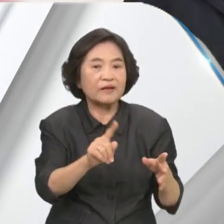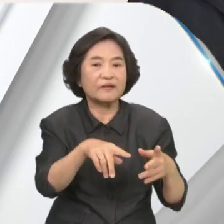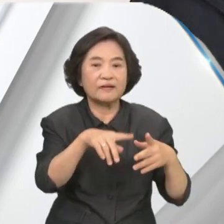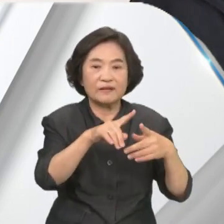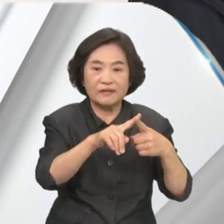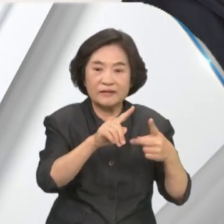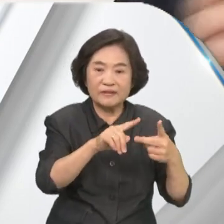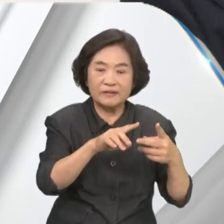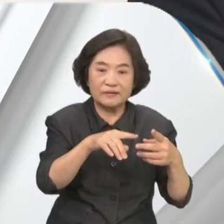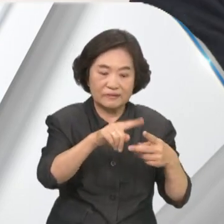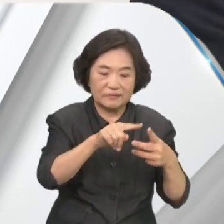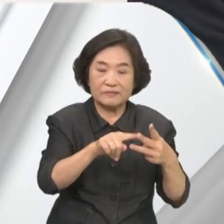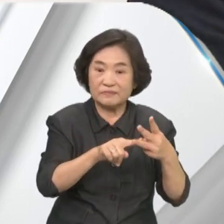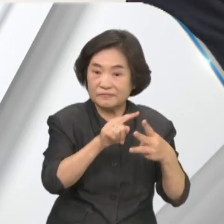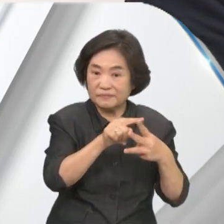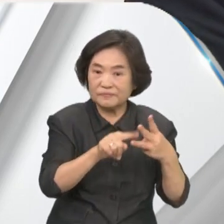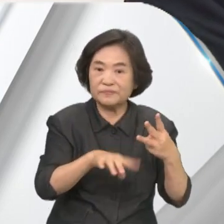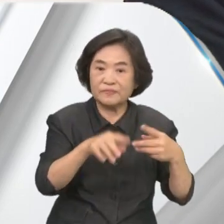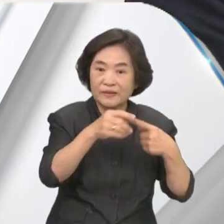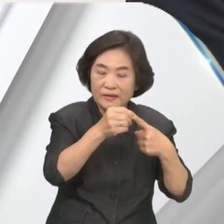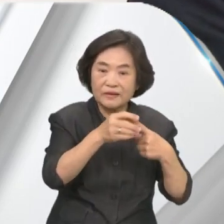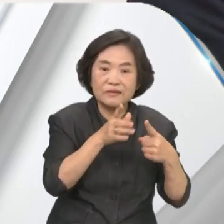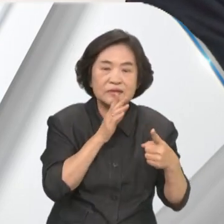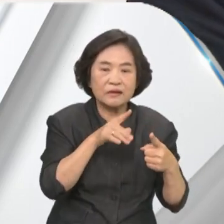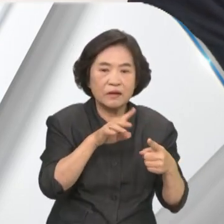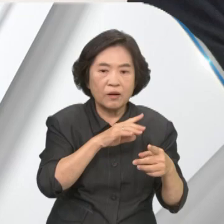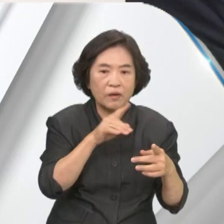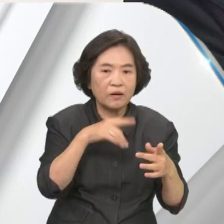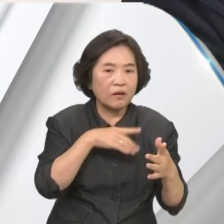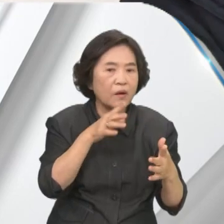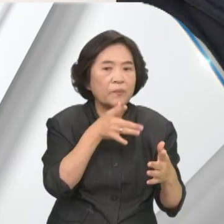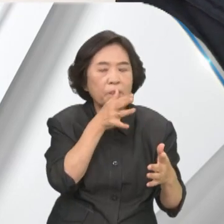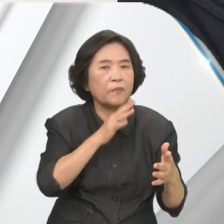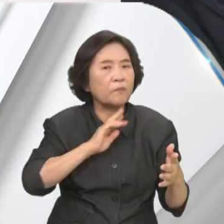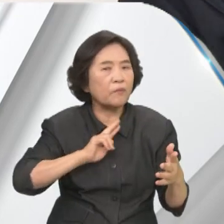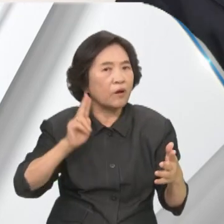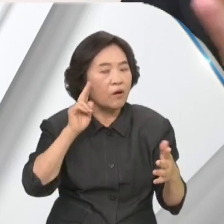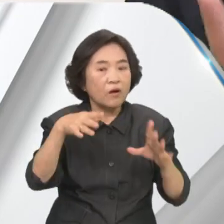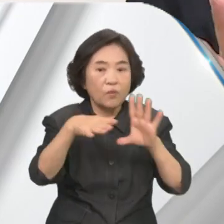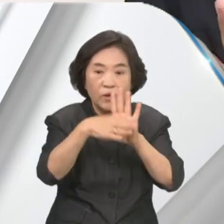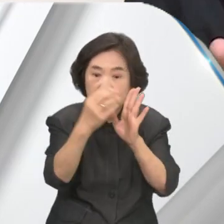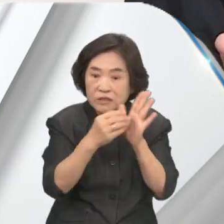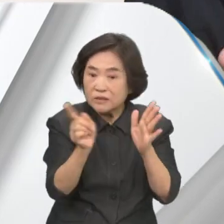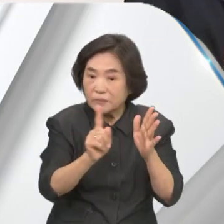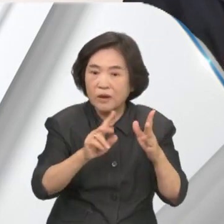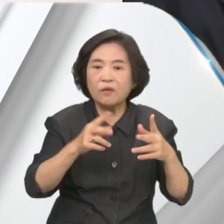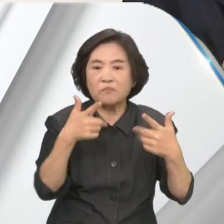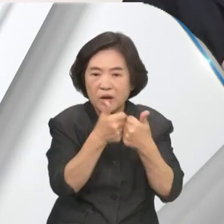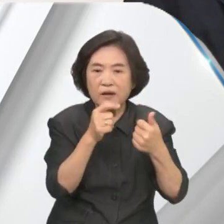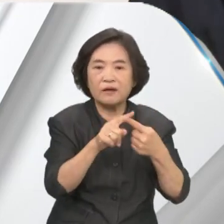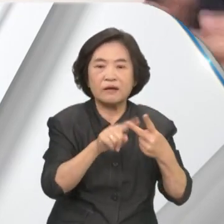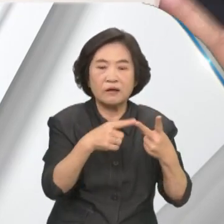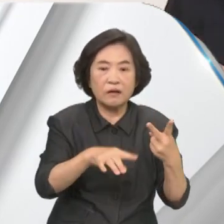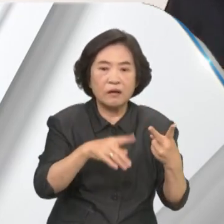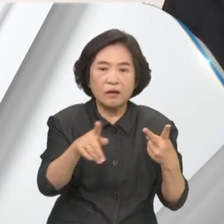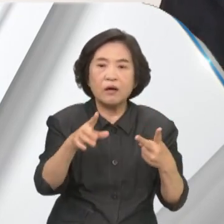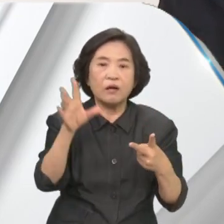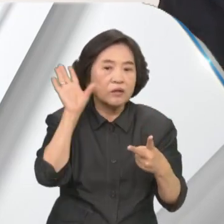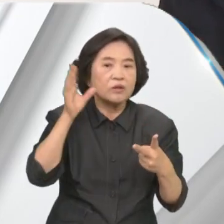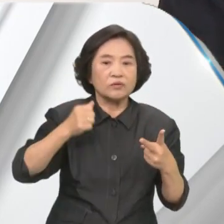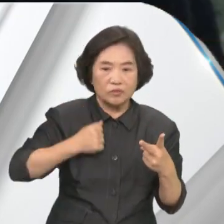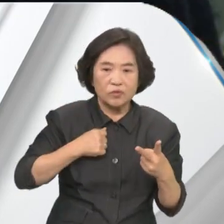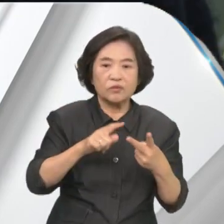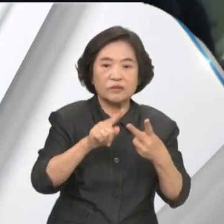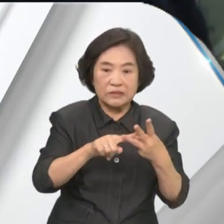分？它有三个部分，第一个是辨认，把声音了解变文字；第二个是理解回应；第三个是